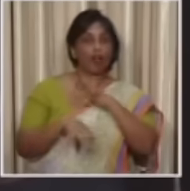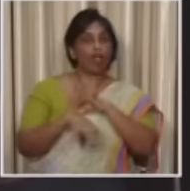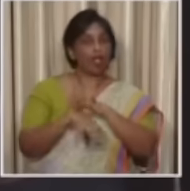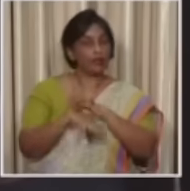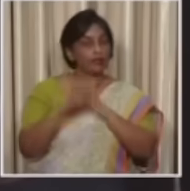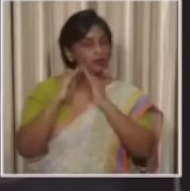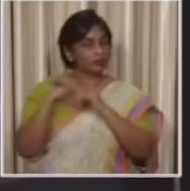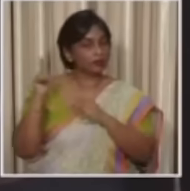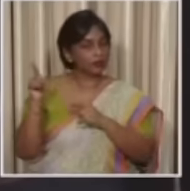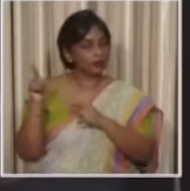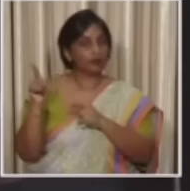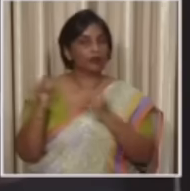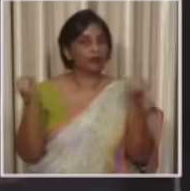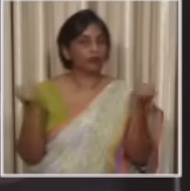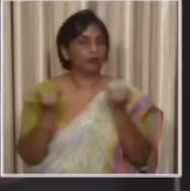ඉස්පිරිතාලවල